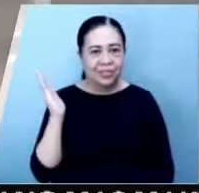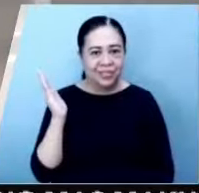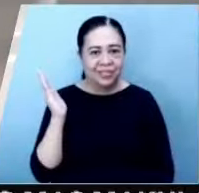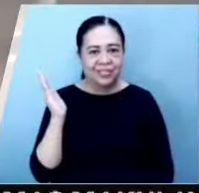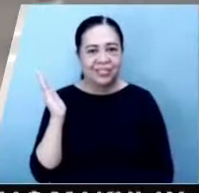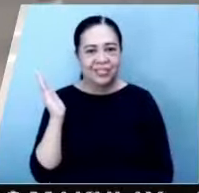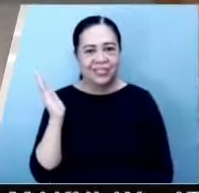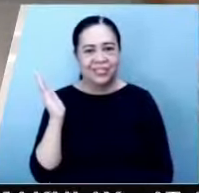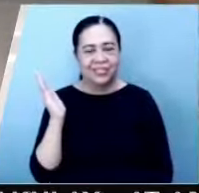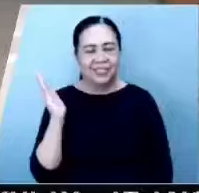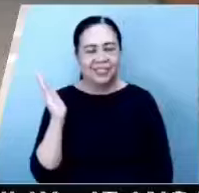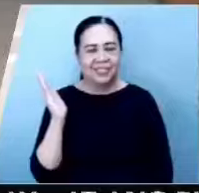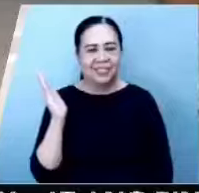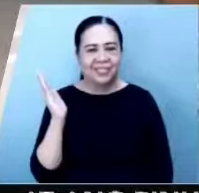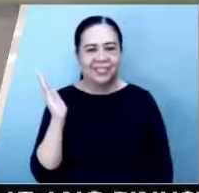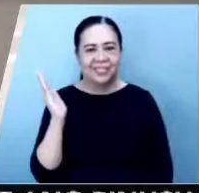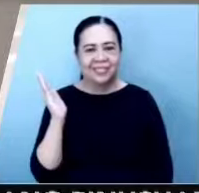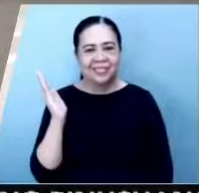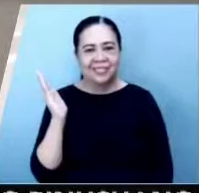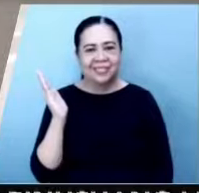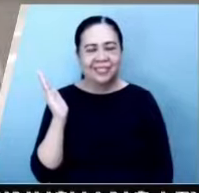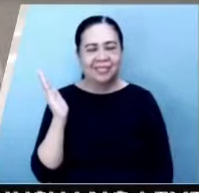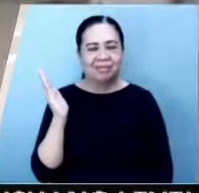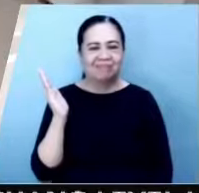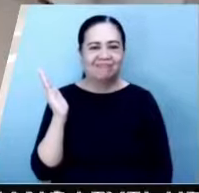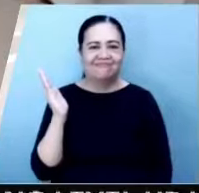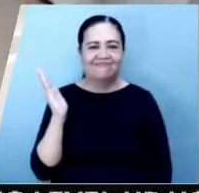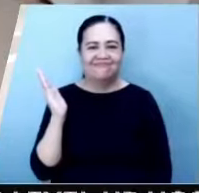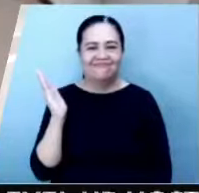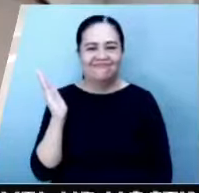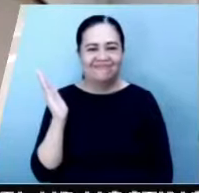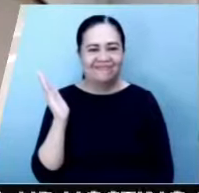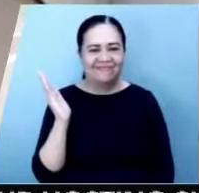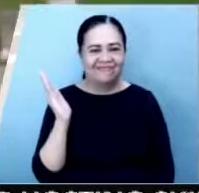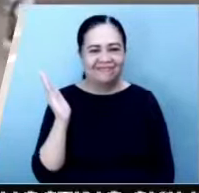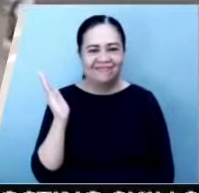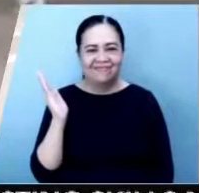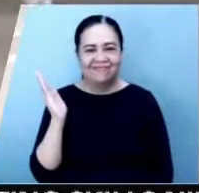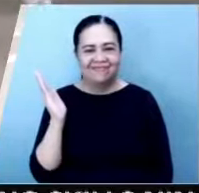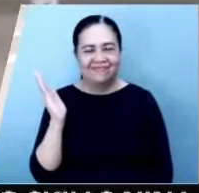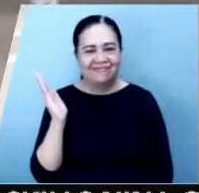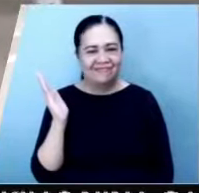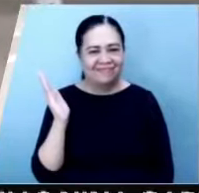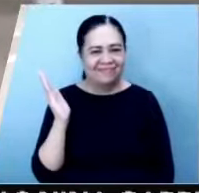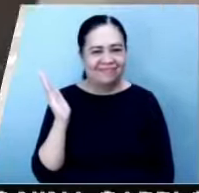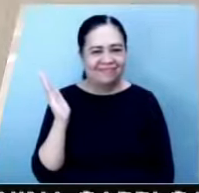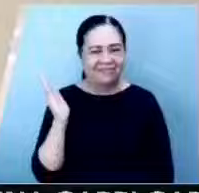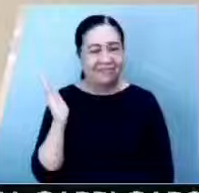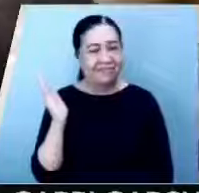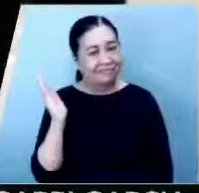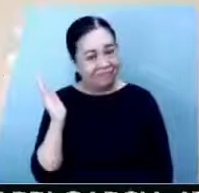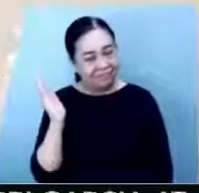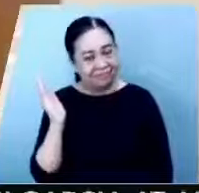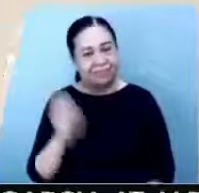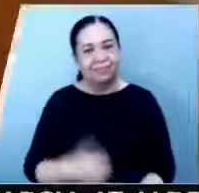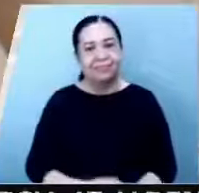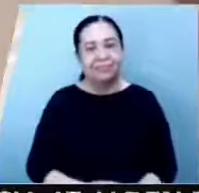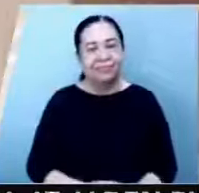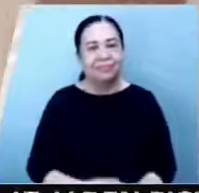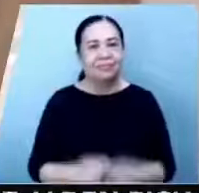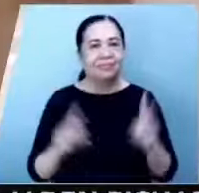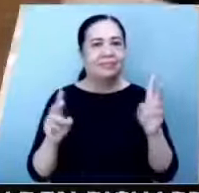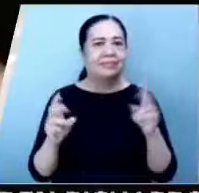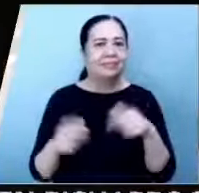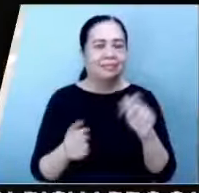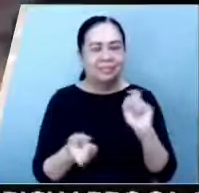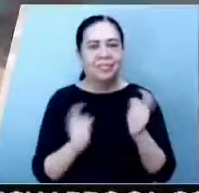Vince Baristella, Prince Carlos, Yasser Marta, Rahil Biria, at Jeff Moses. Binago raw ng Sparkle ang